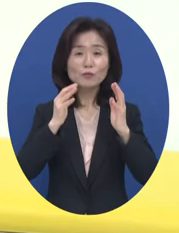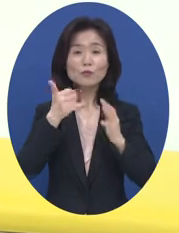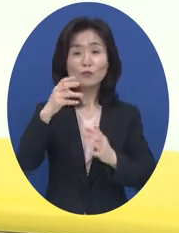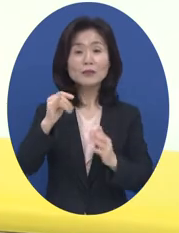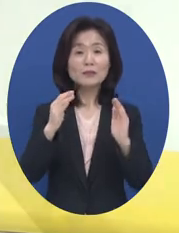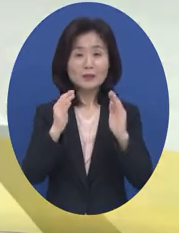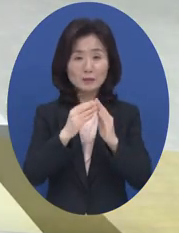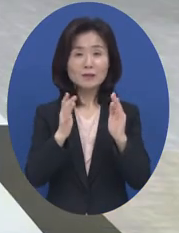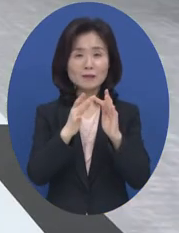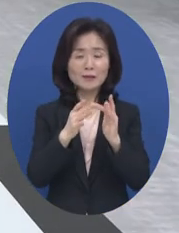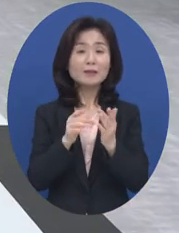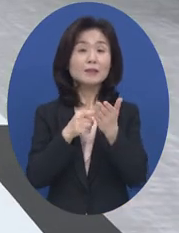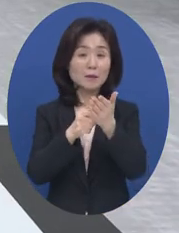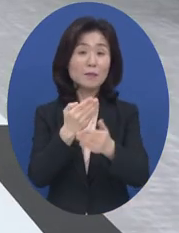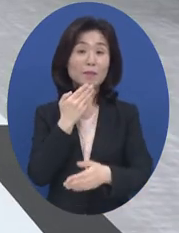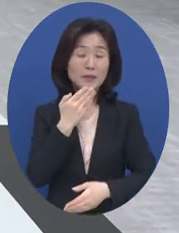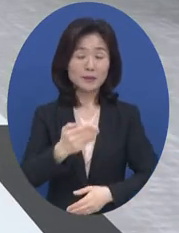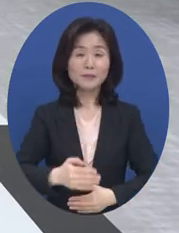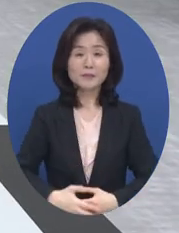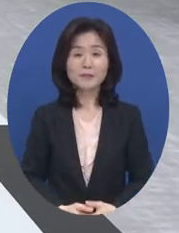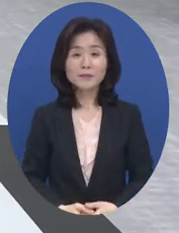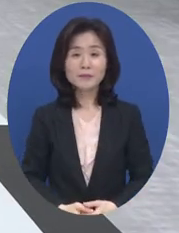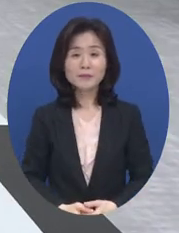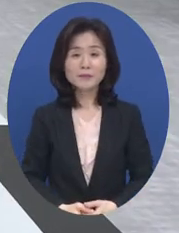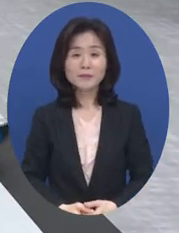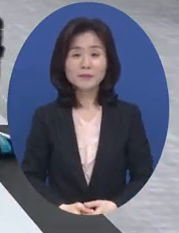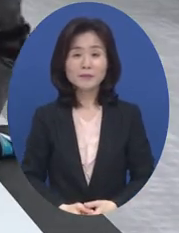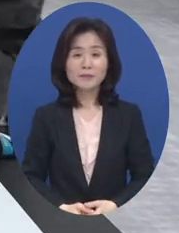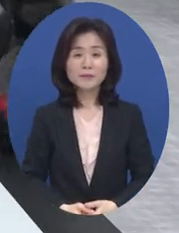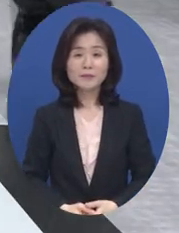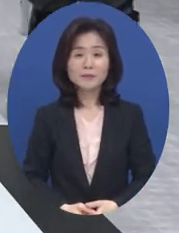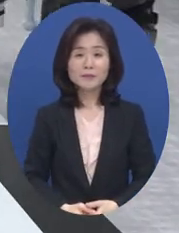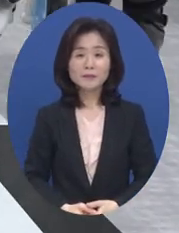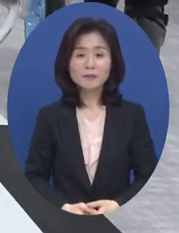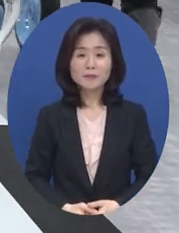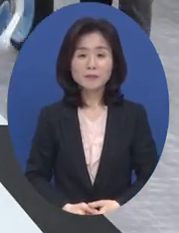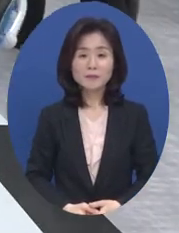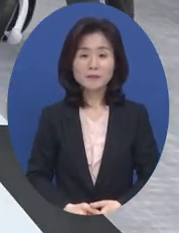됩니다 경유 7 tv 최창수 입니다